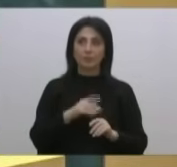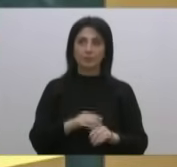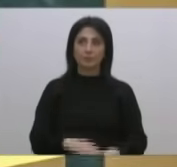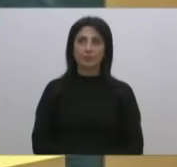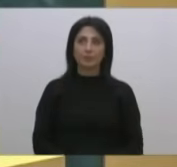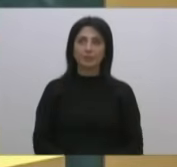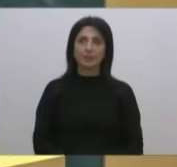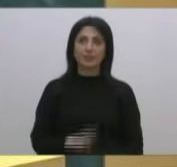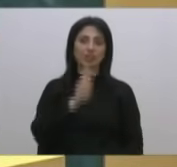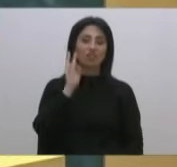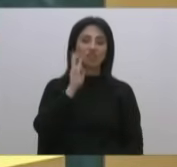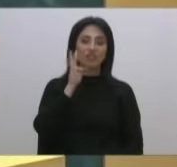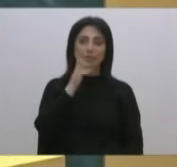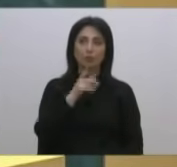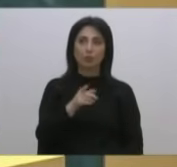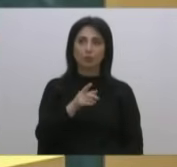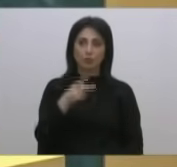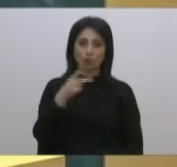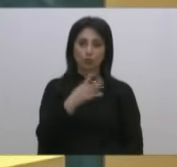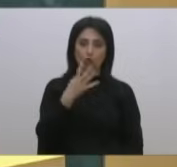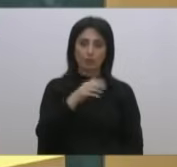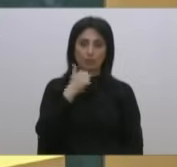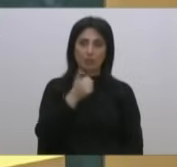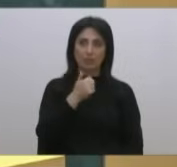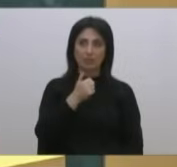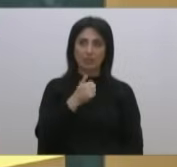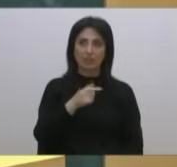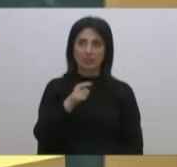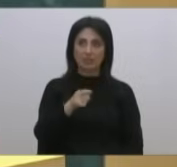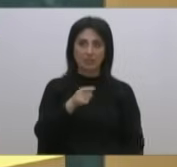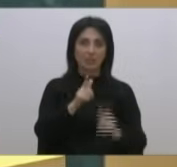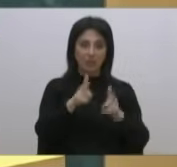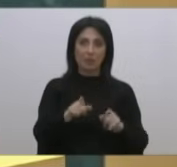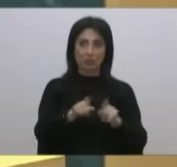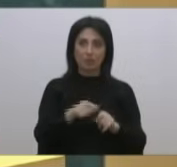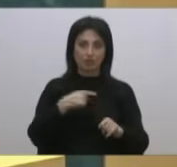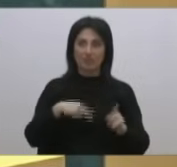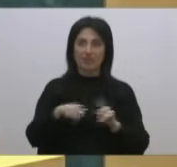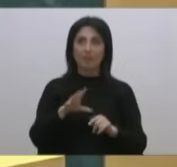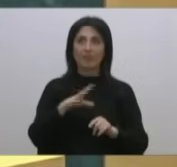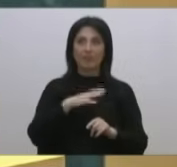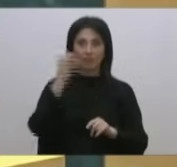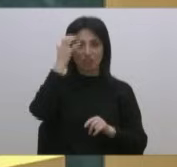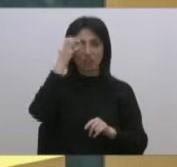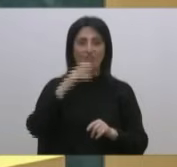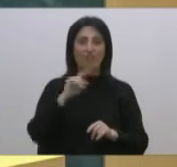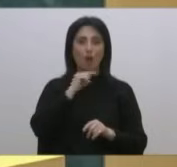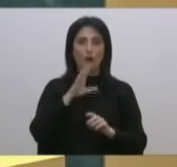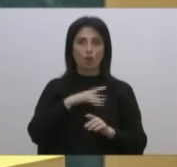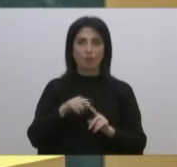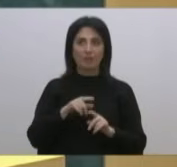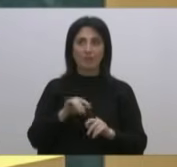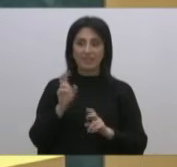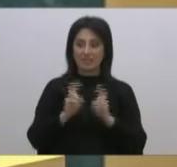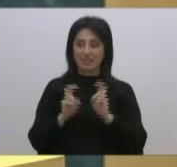tselshi. Shevardnadzis dros 2004 tselshi. Kho isini tsetakhovebia chvens da qela rom iqo shavi ekonomika.